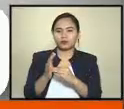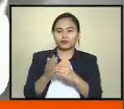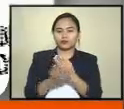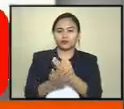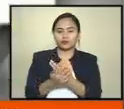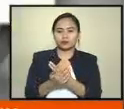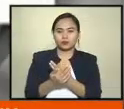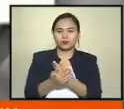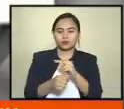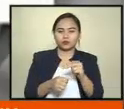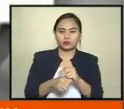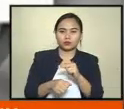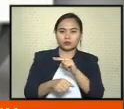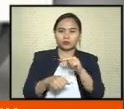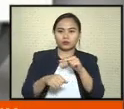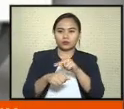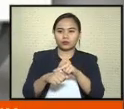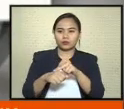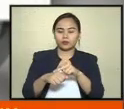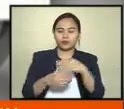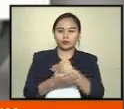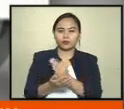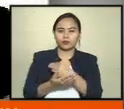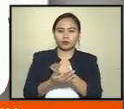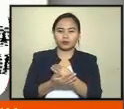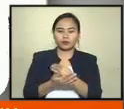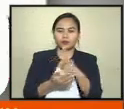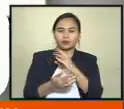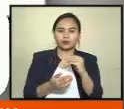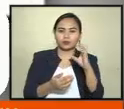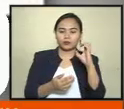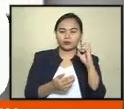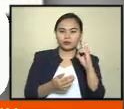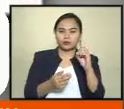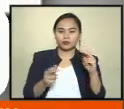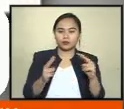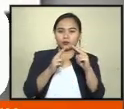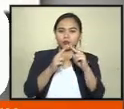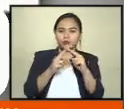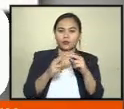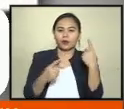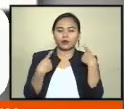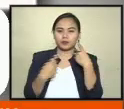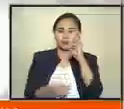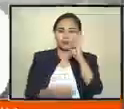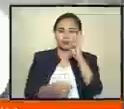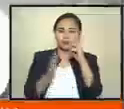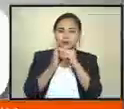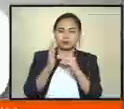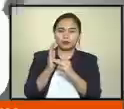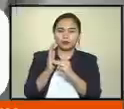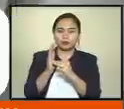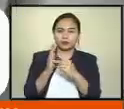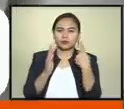dito ang walong flood control projects sa Bicol at Compostela Valley na pare-parehong nagkakahalaga ng 60 million pesos. May